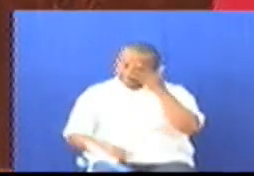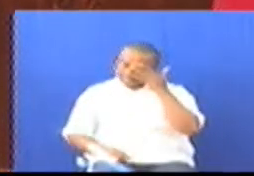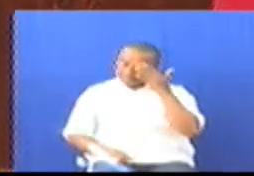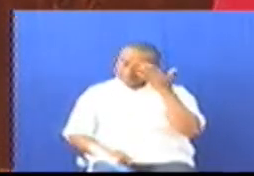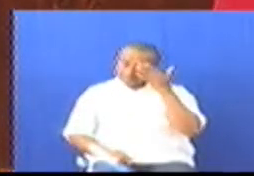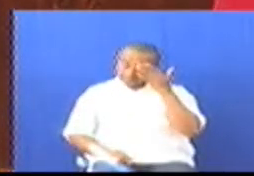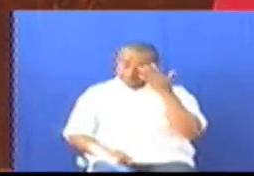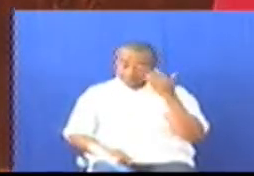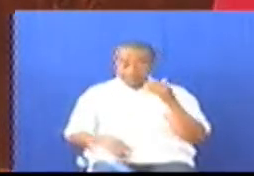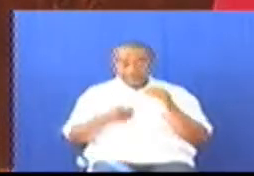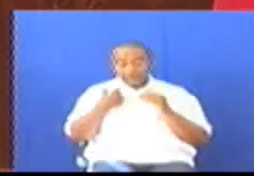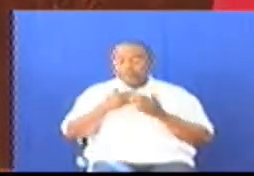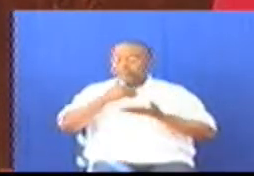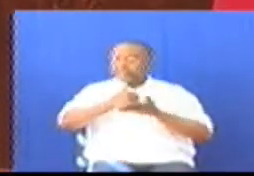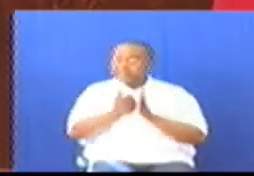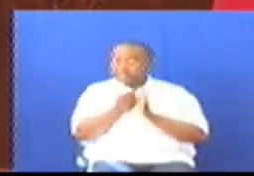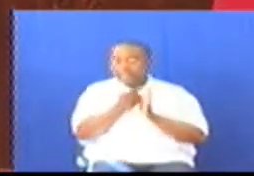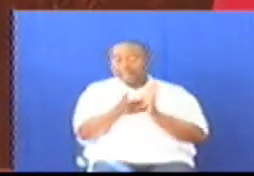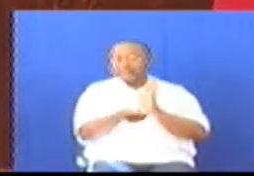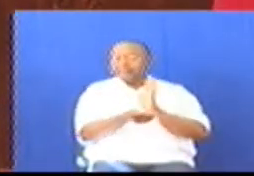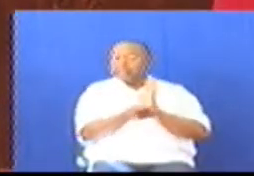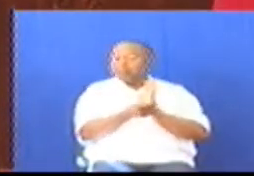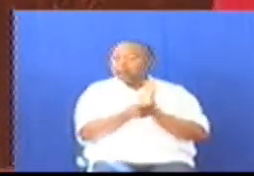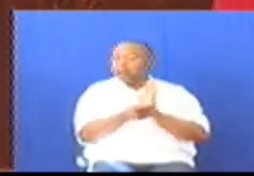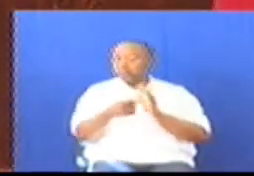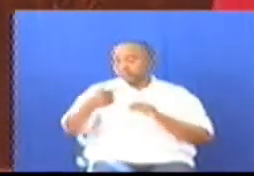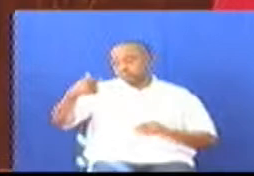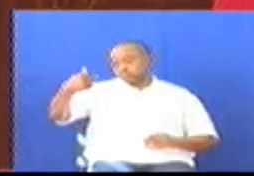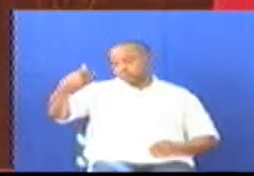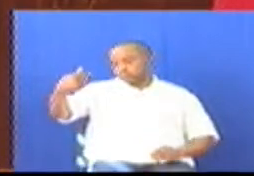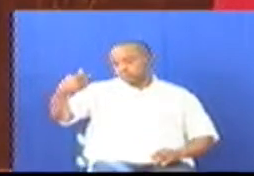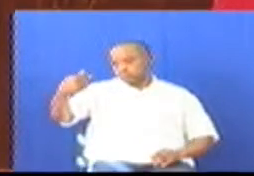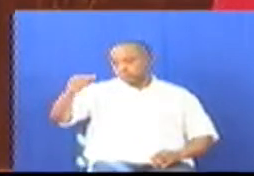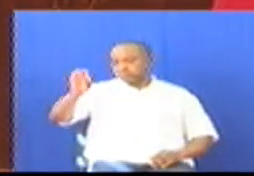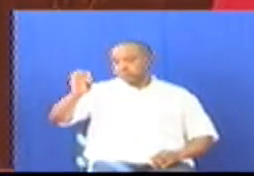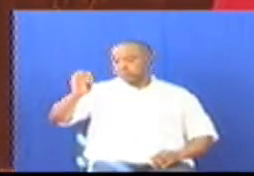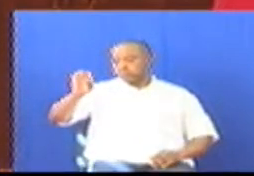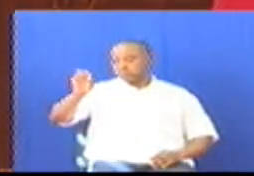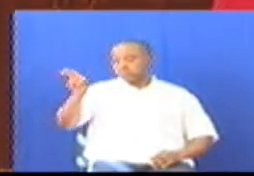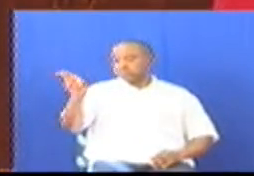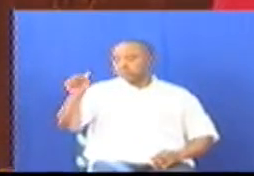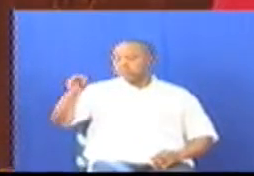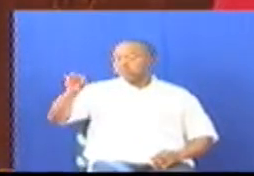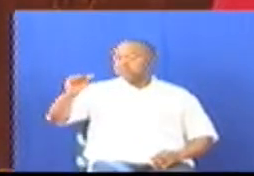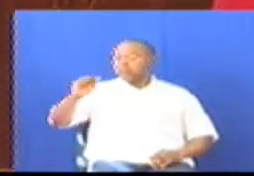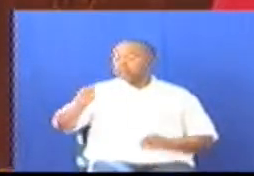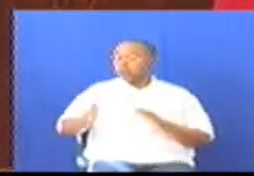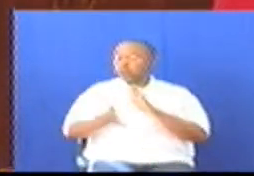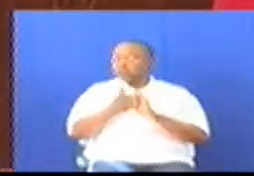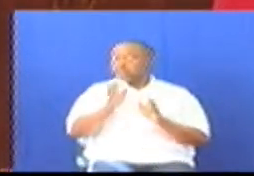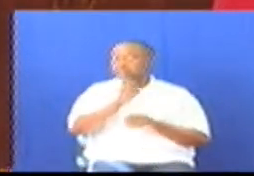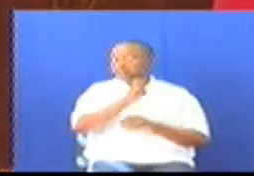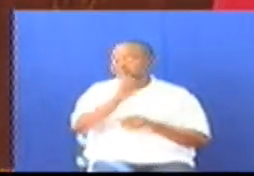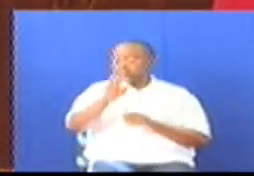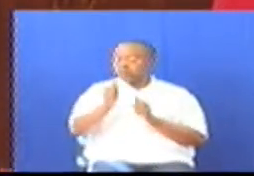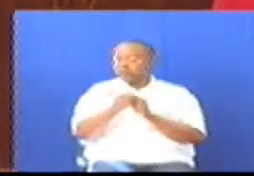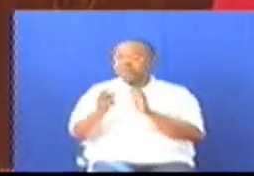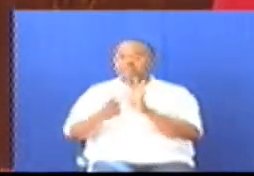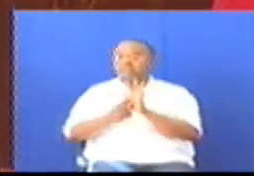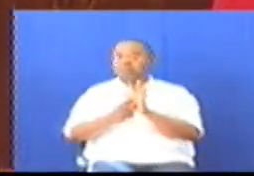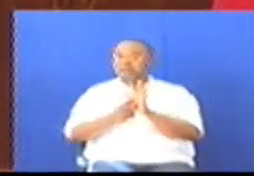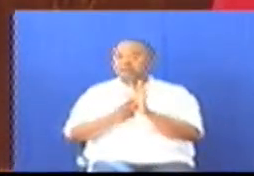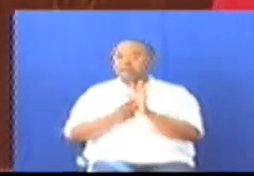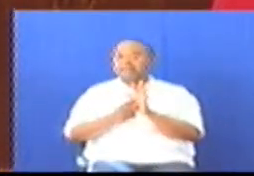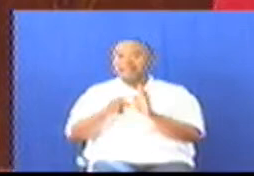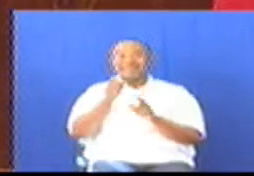ukiangalia idara ya tehama kuanzia 2017 imekuwa na head mpya